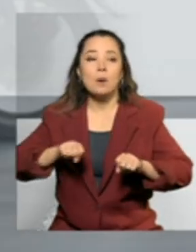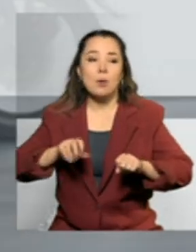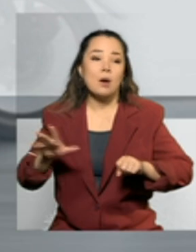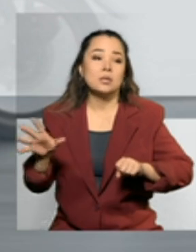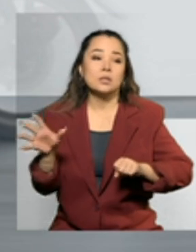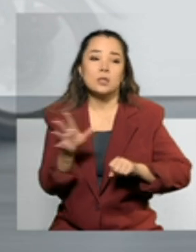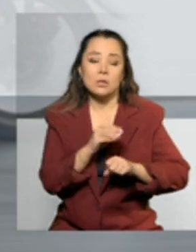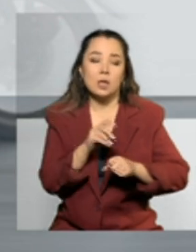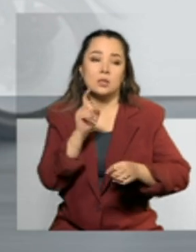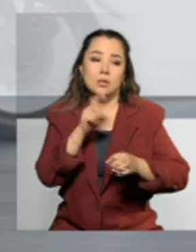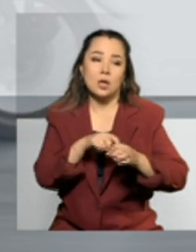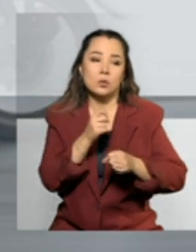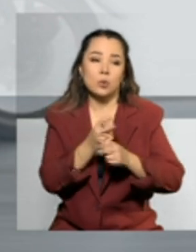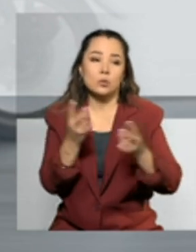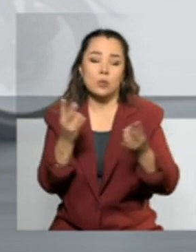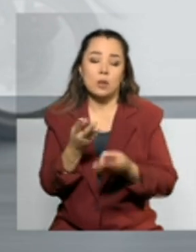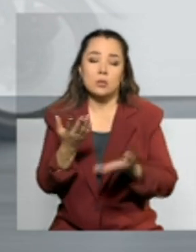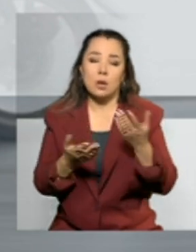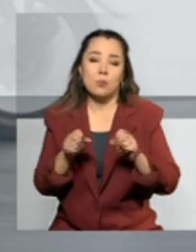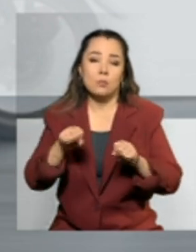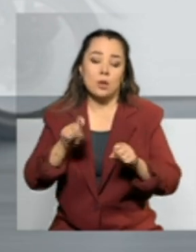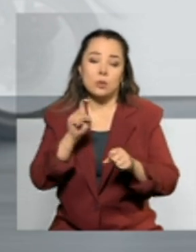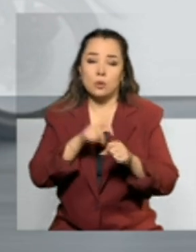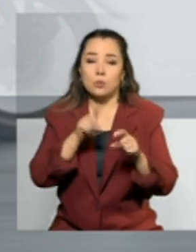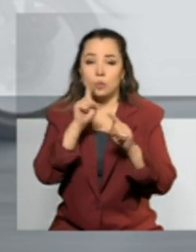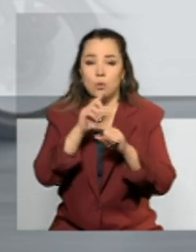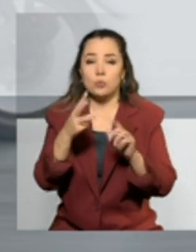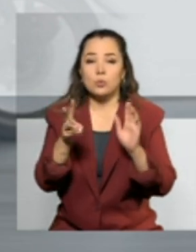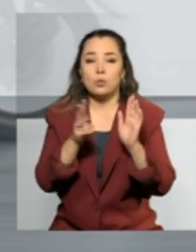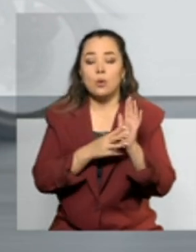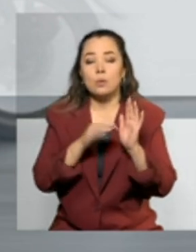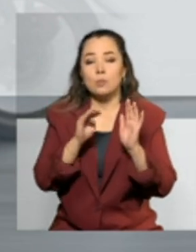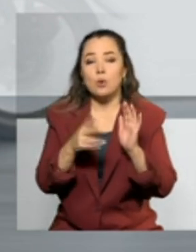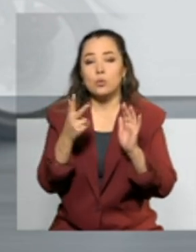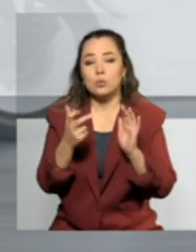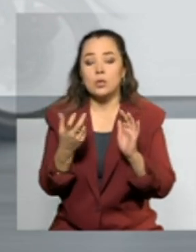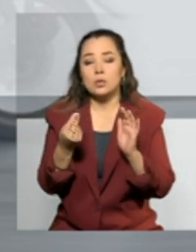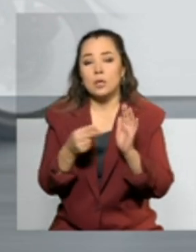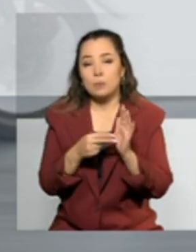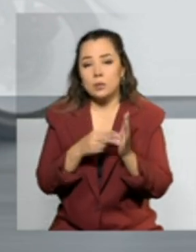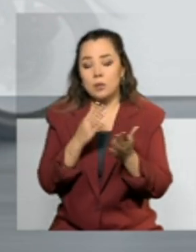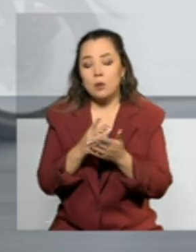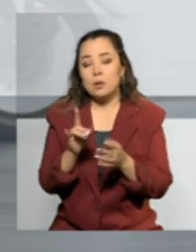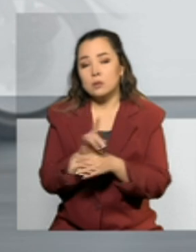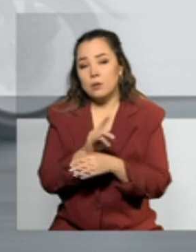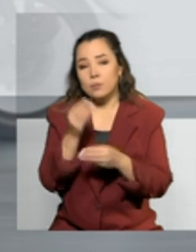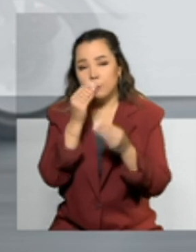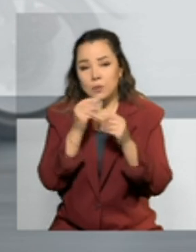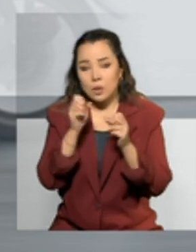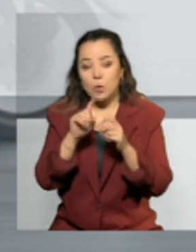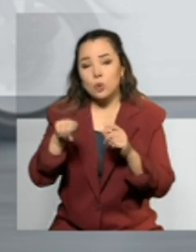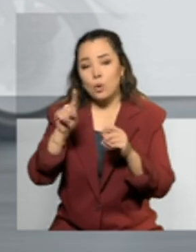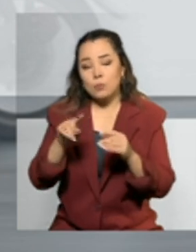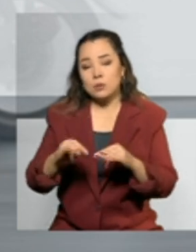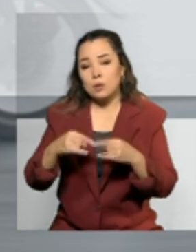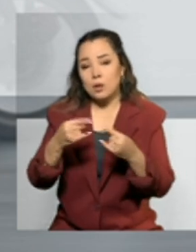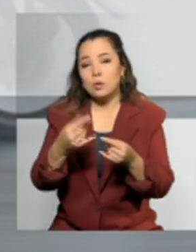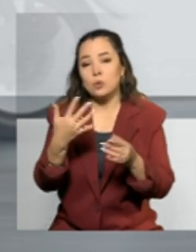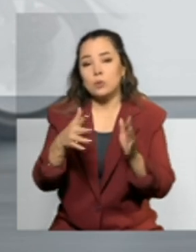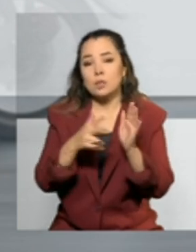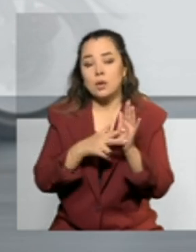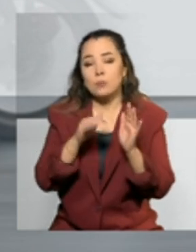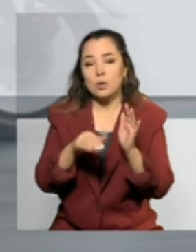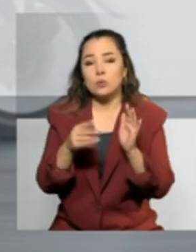бәрі тіркелуі тиіс. Тіркеуі жоқ мопед иелері 39320 теңге, жалған нөмір пайдаланса 58980 теңге.